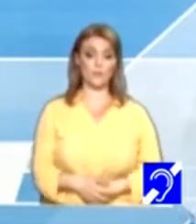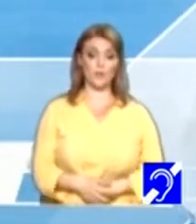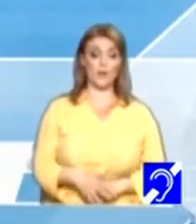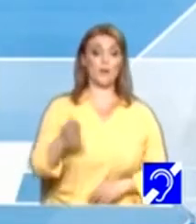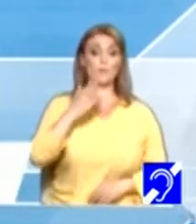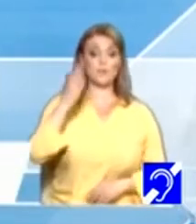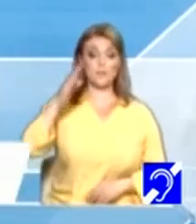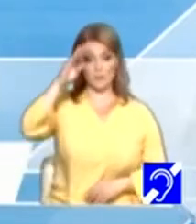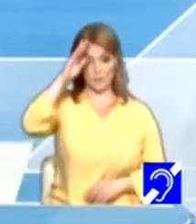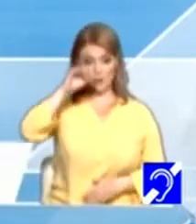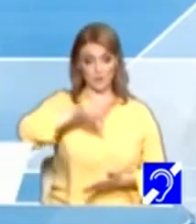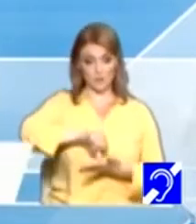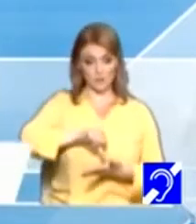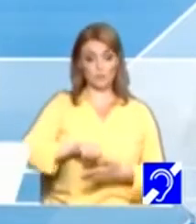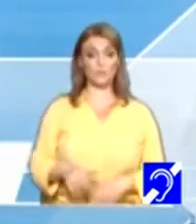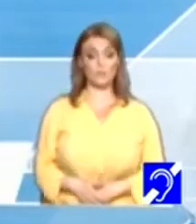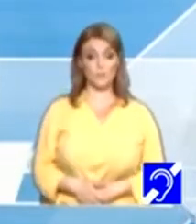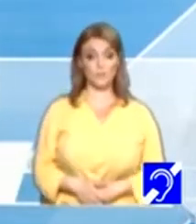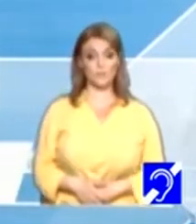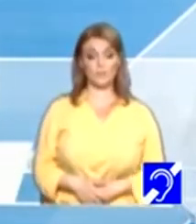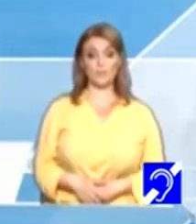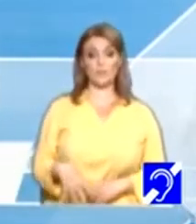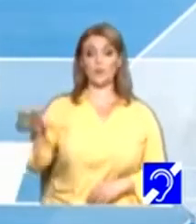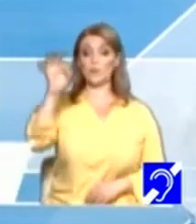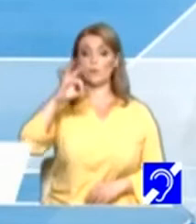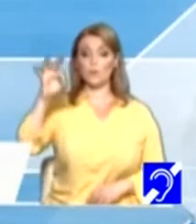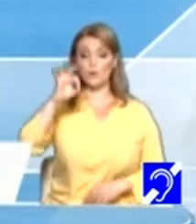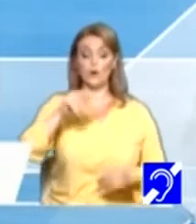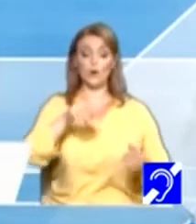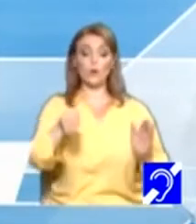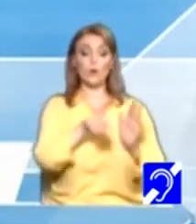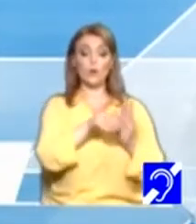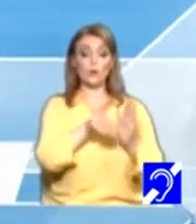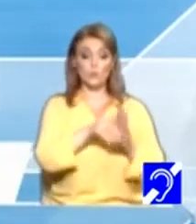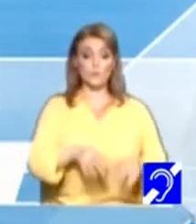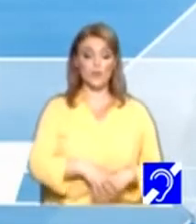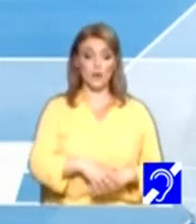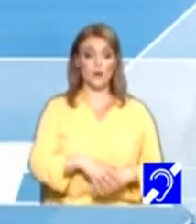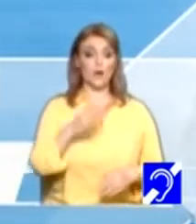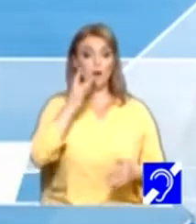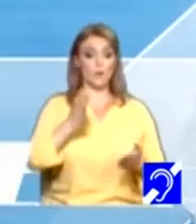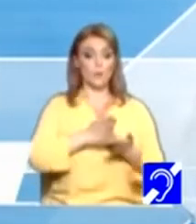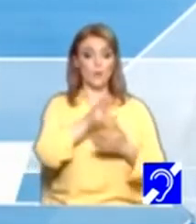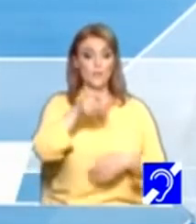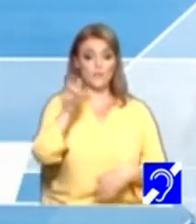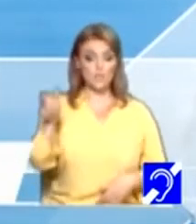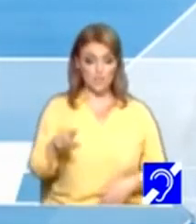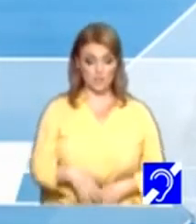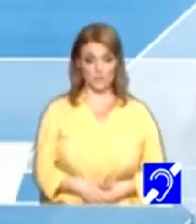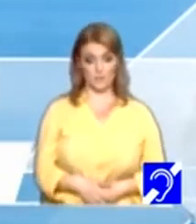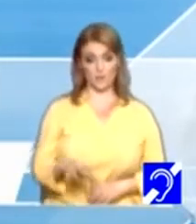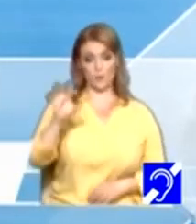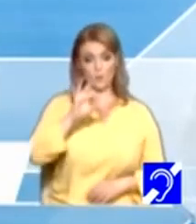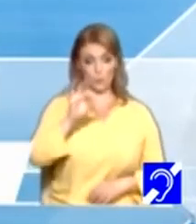domn, domnule Țurcanu, din înregistrare, despre corupția politicienilor, despre justiție și